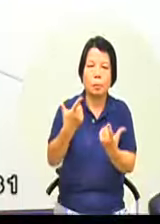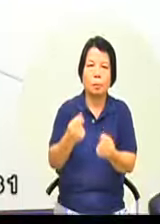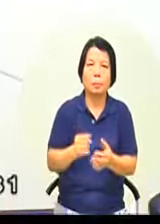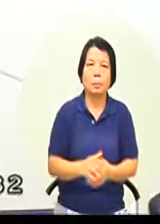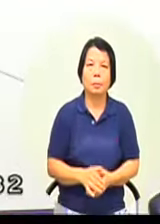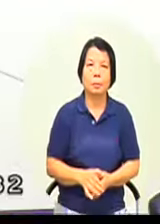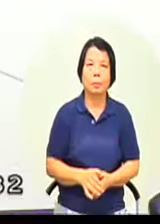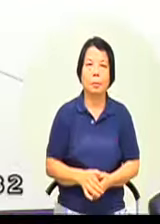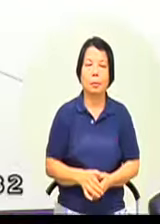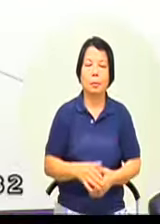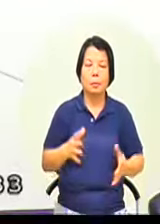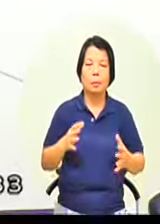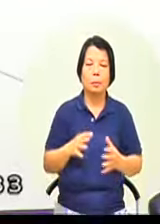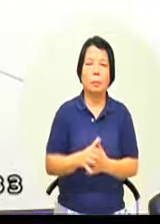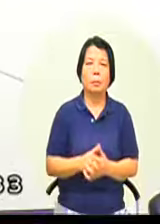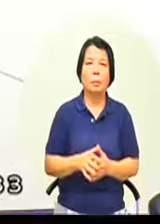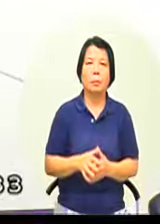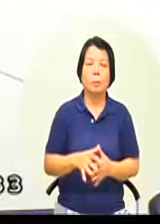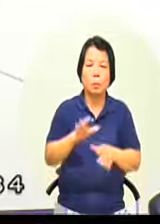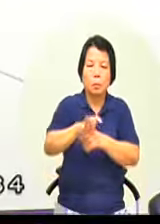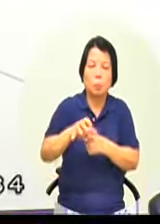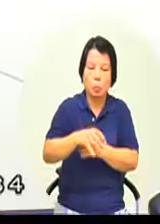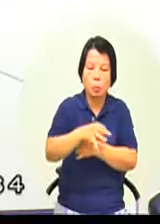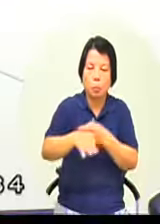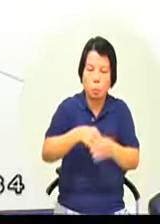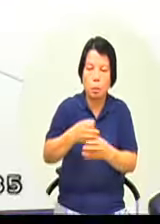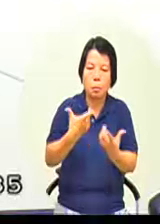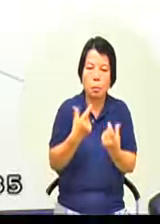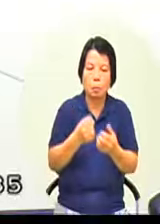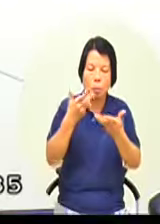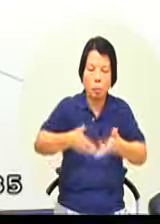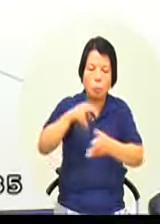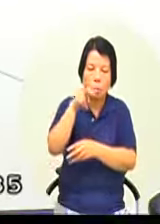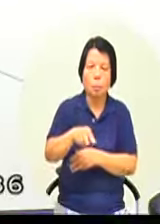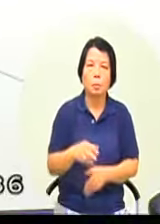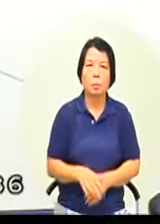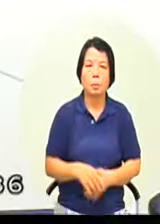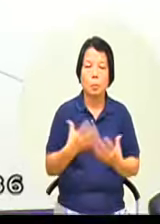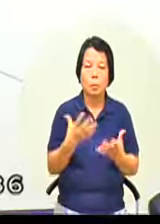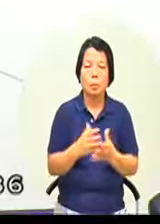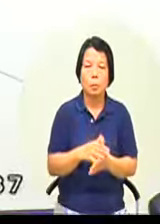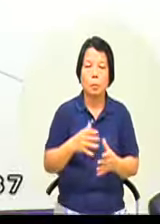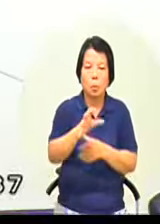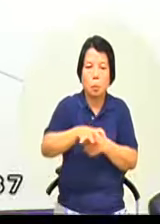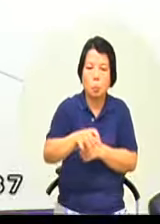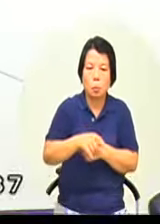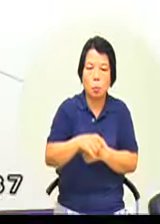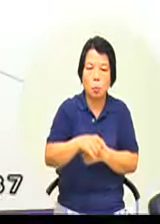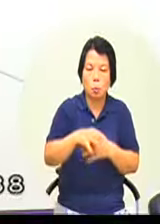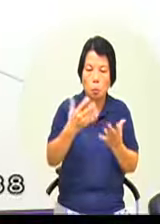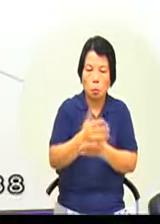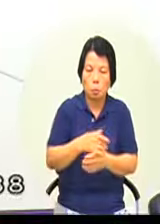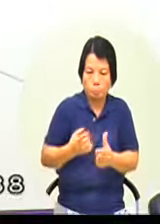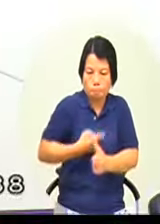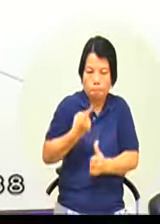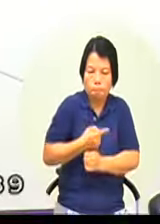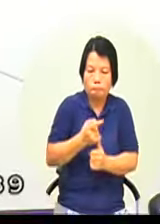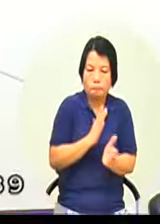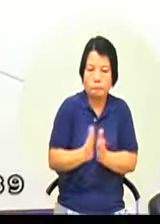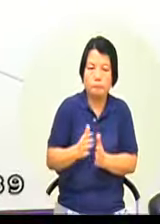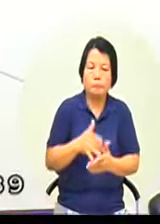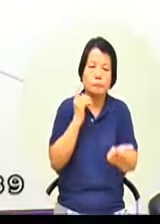跟这个农金一样的重视，在国外各地他们是把农金是摆在第一位的，尤其是这个因